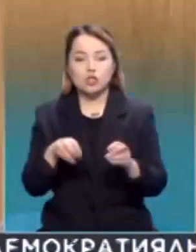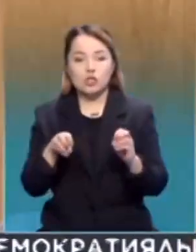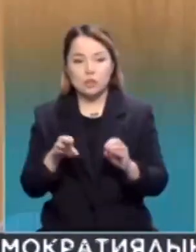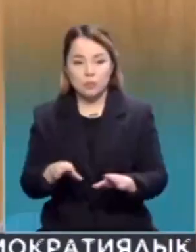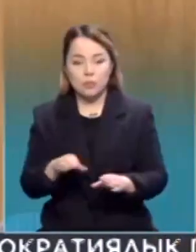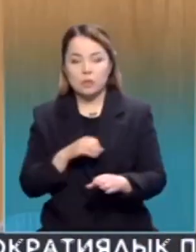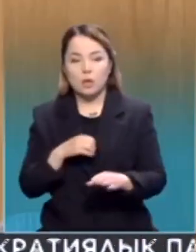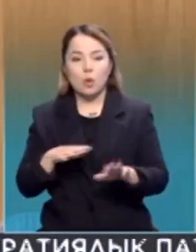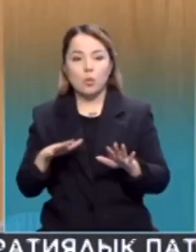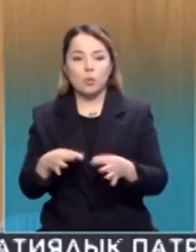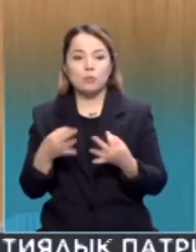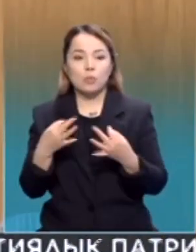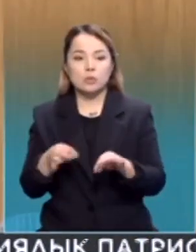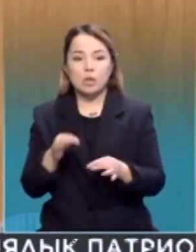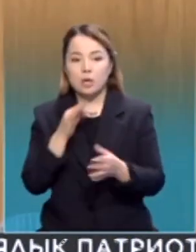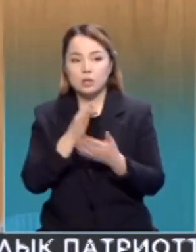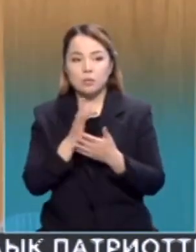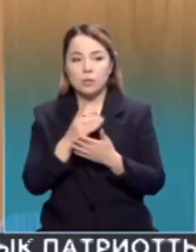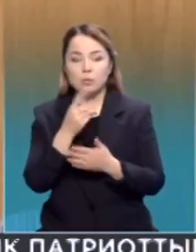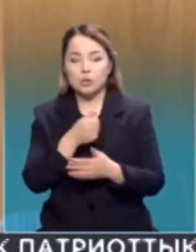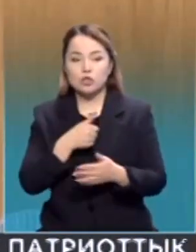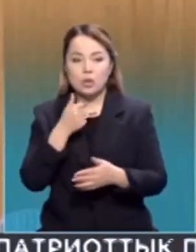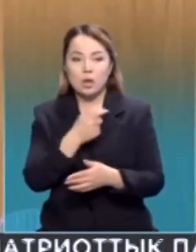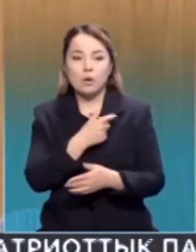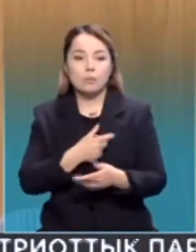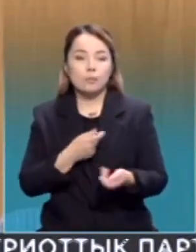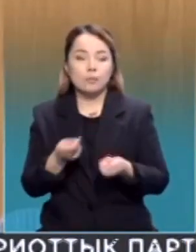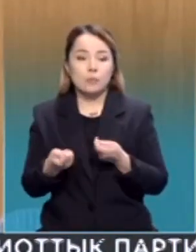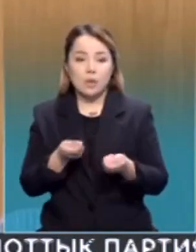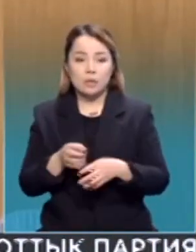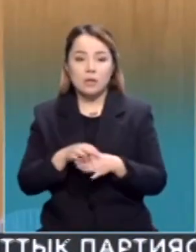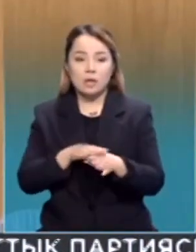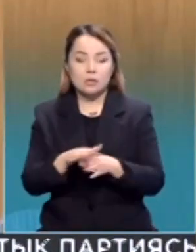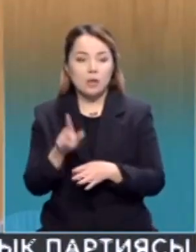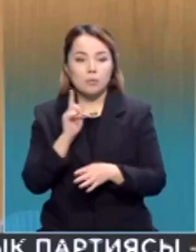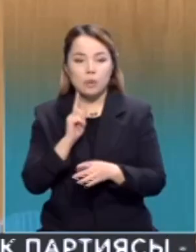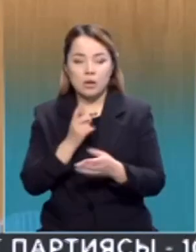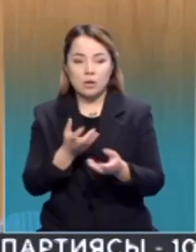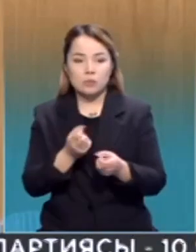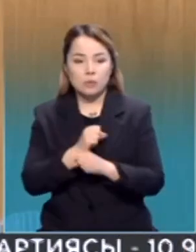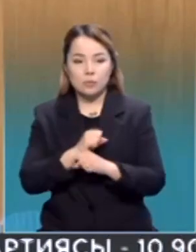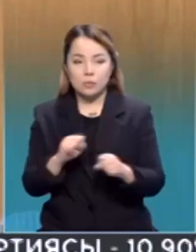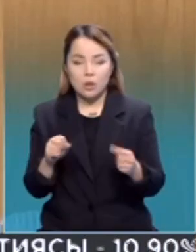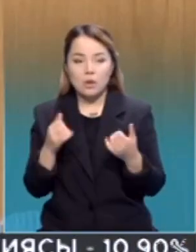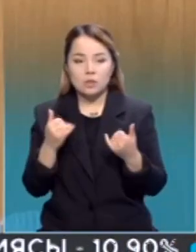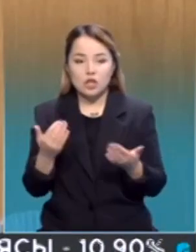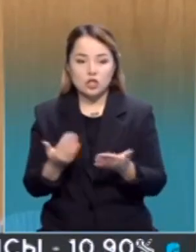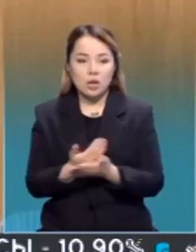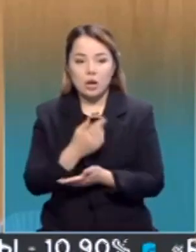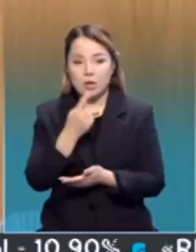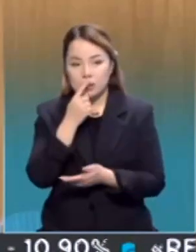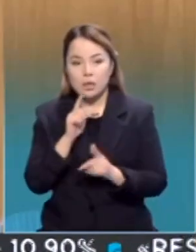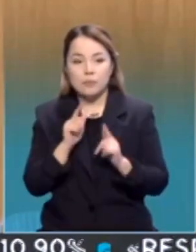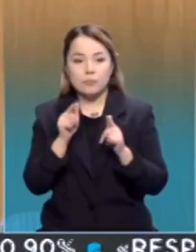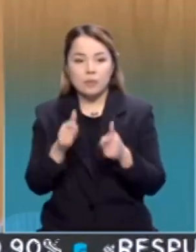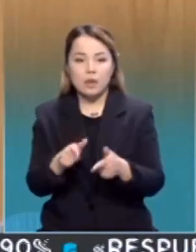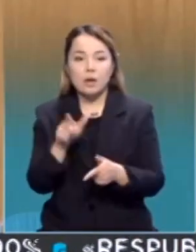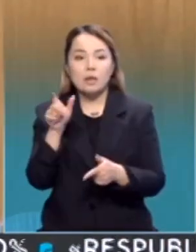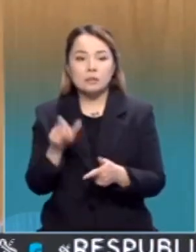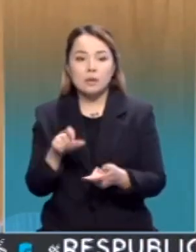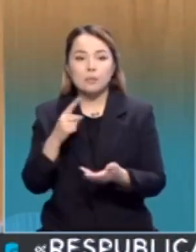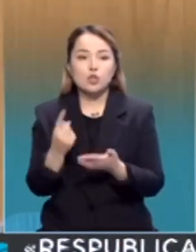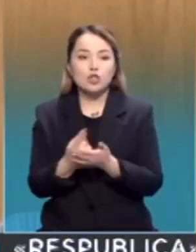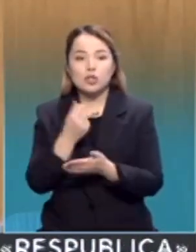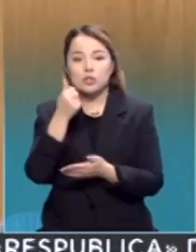босатады. Бірінші жылы ондай мандатты алуға болмайды. Өйткені ол жаңадан келген адам, бәлкім бірінші